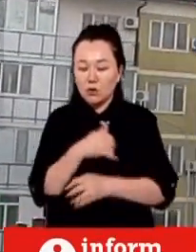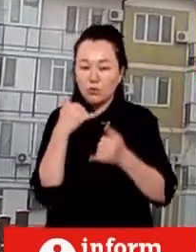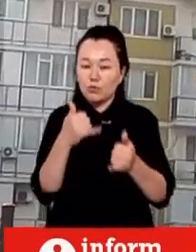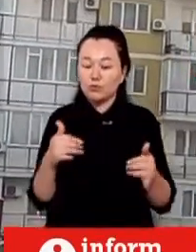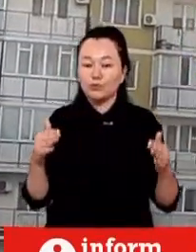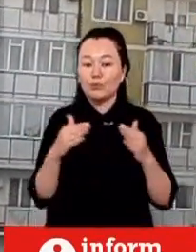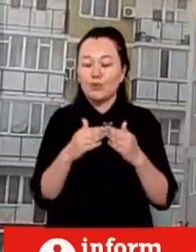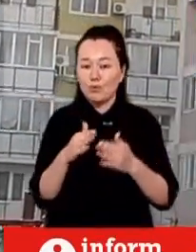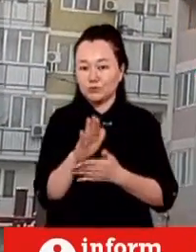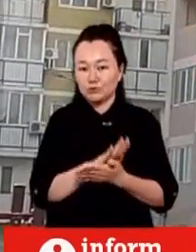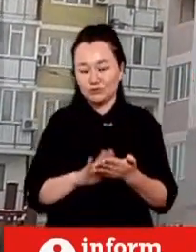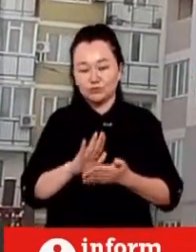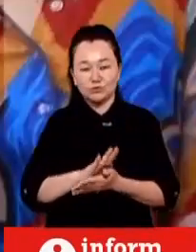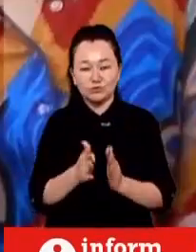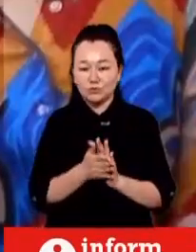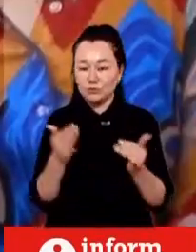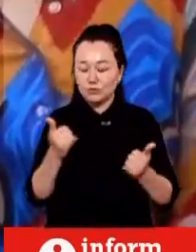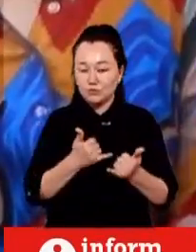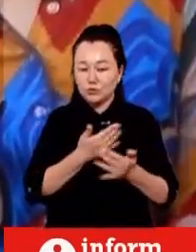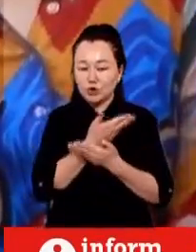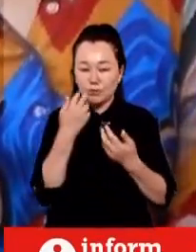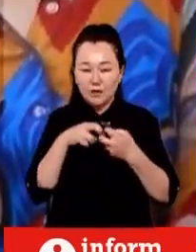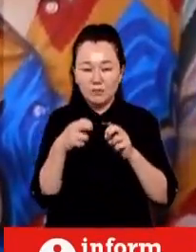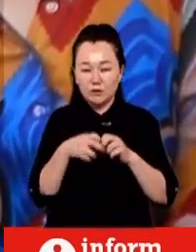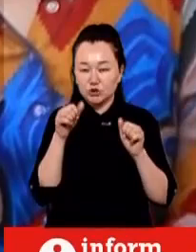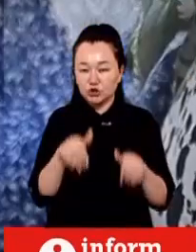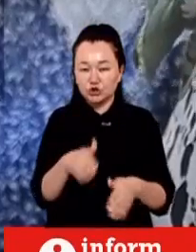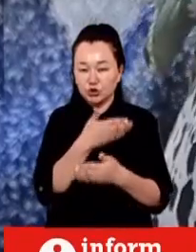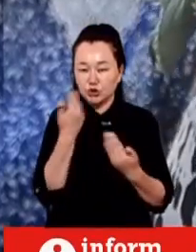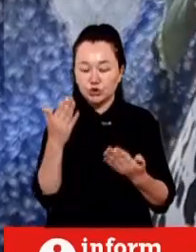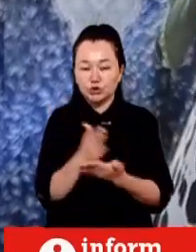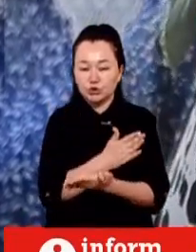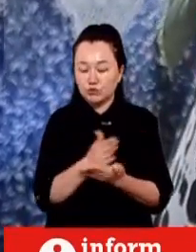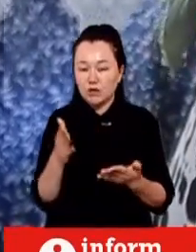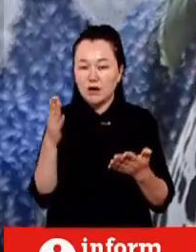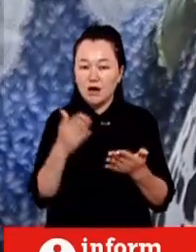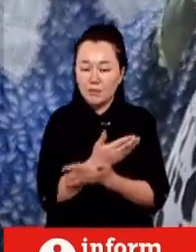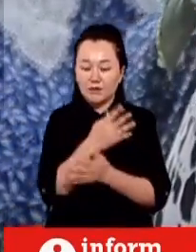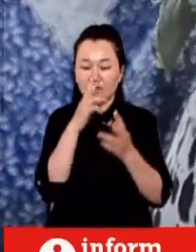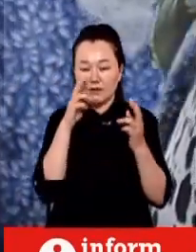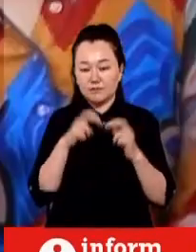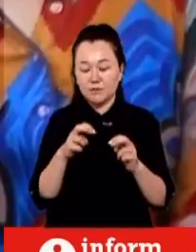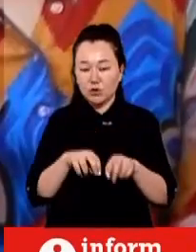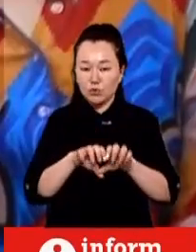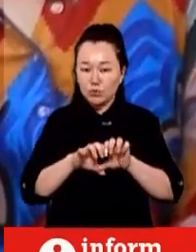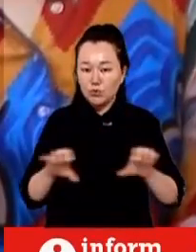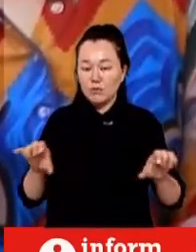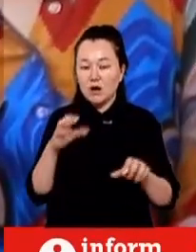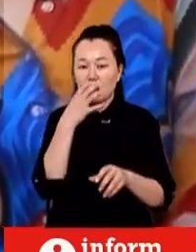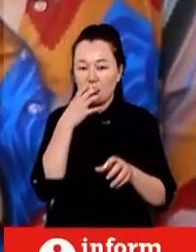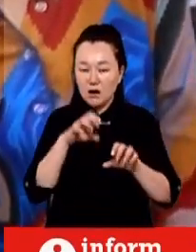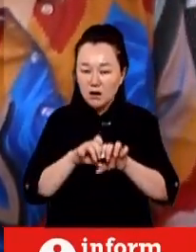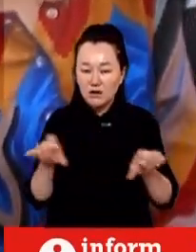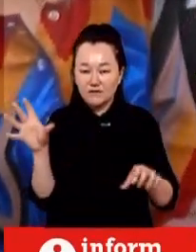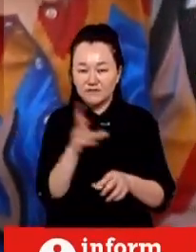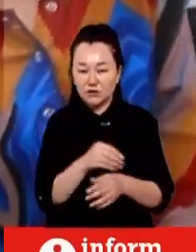дегенменде бізге ешқандай жағдай қарастырылмаған. Проблема шешіліп жатырған жоқ ешқандай. Қайтадан қарастырып, трубаларды, отоплениені